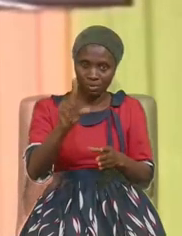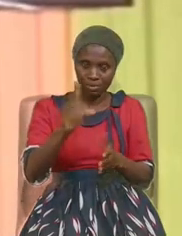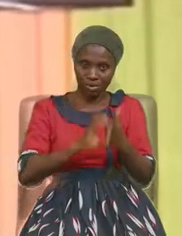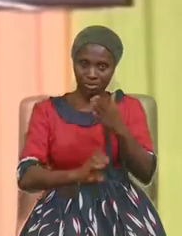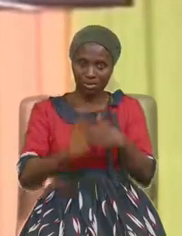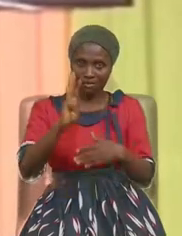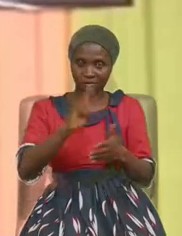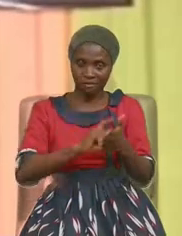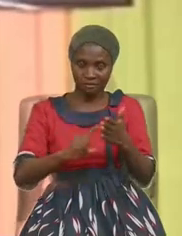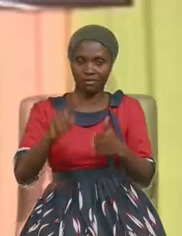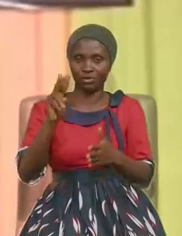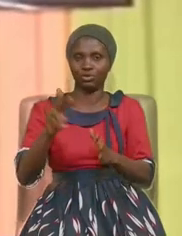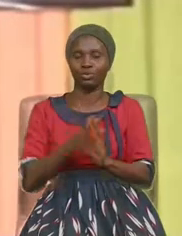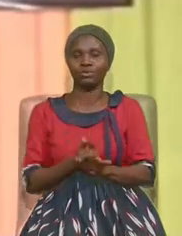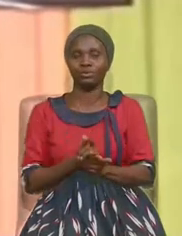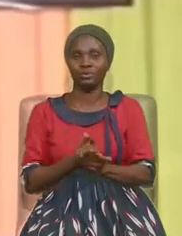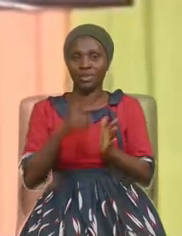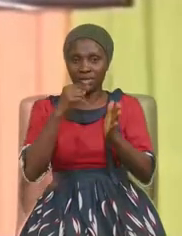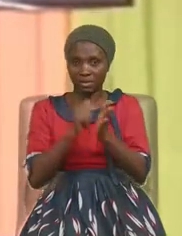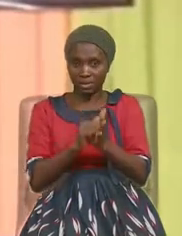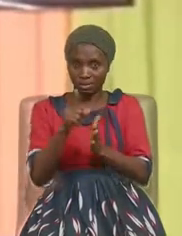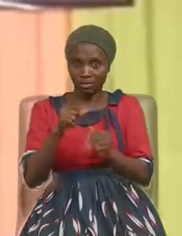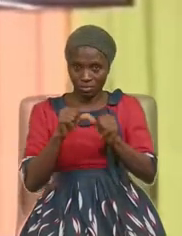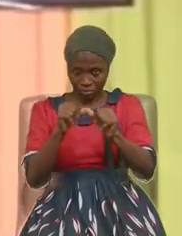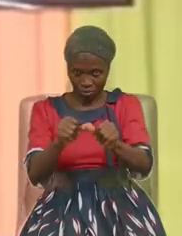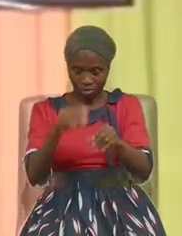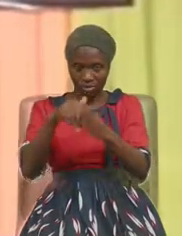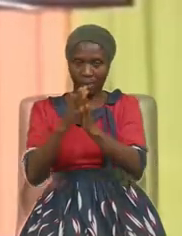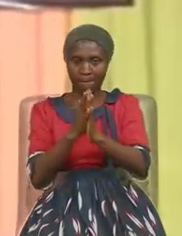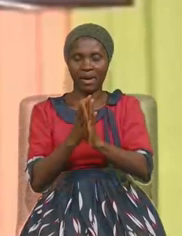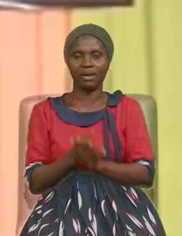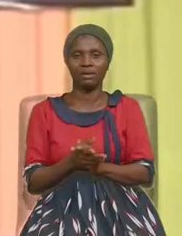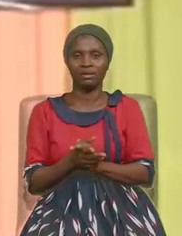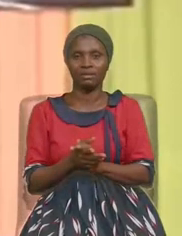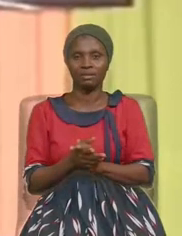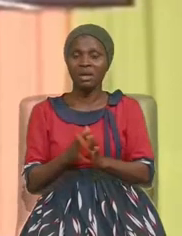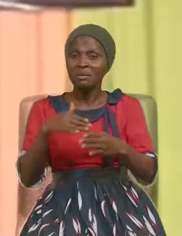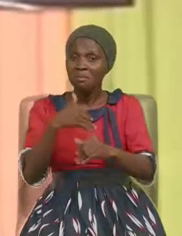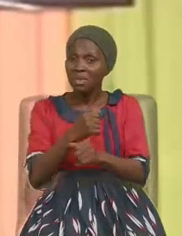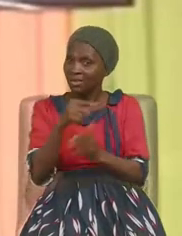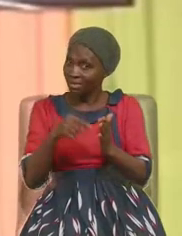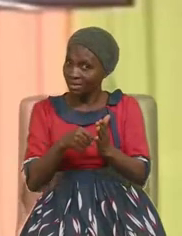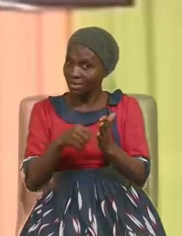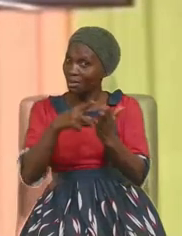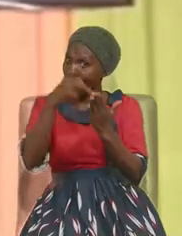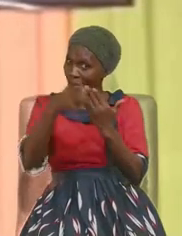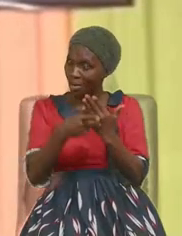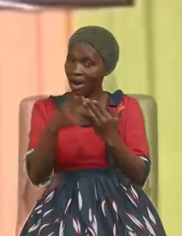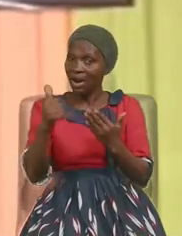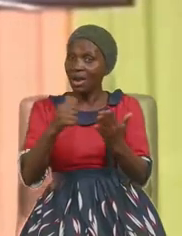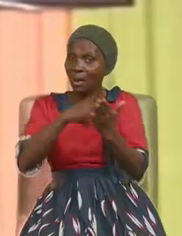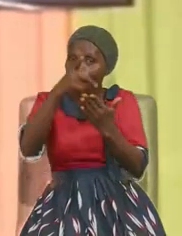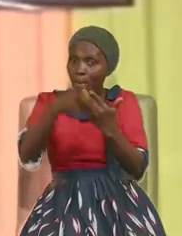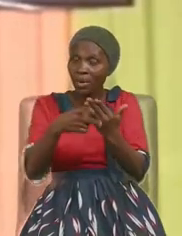Persévérer dans la prière. Que cette retraite soit une retraite